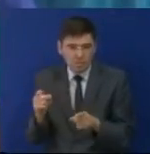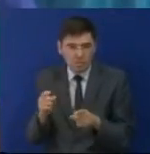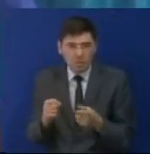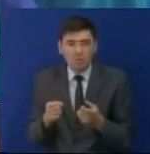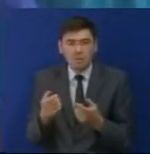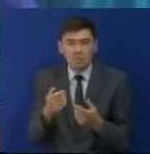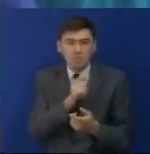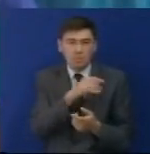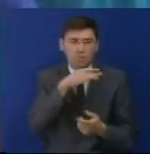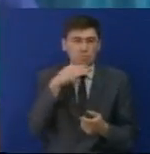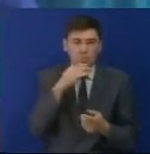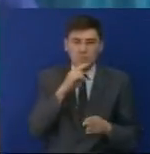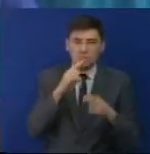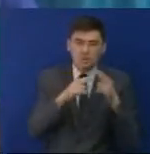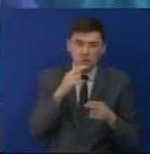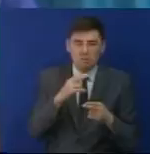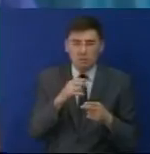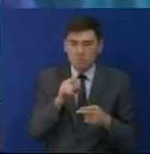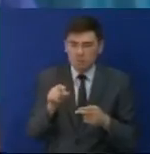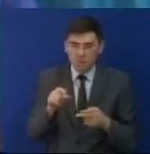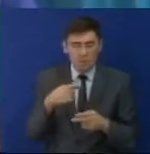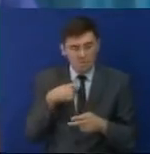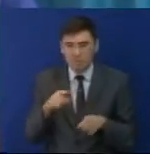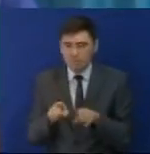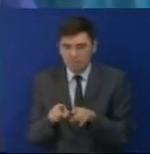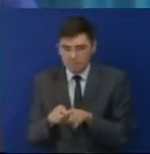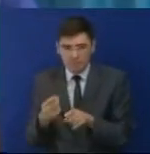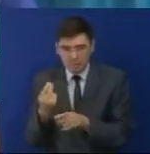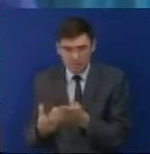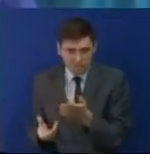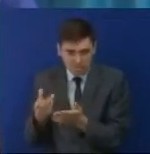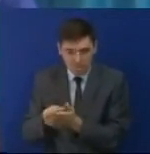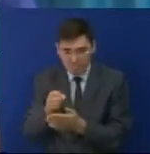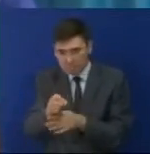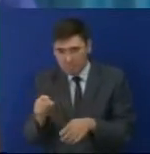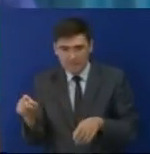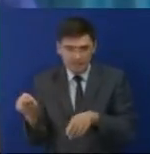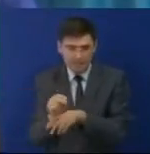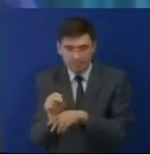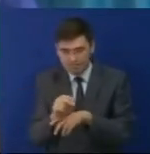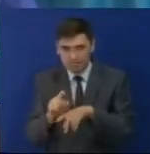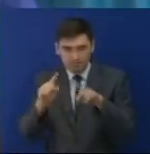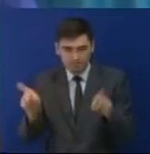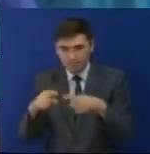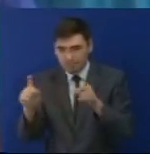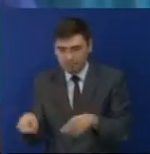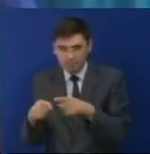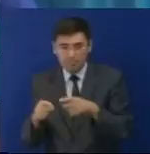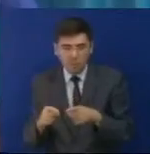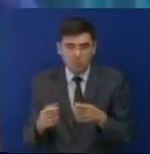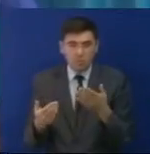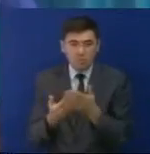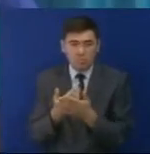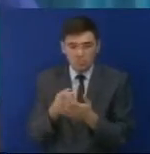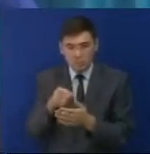жылда көп сұрақтар қойылатын, биыл өз күшімізбен ол котельнидің ішін бәрін жөндеп, құбырларын жөндеп, қазандықтарын бәрін жөндеп,